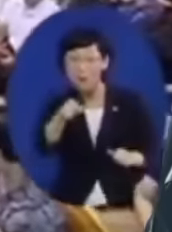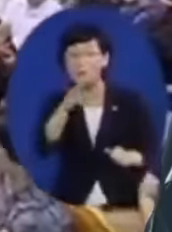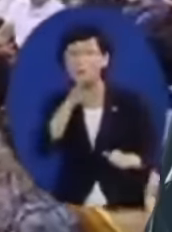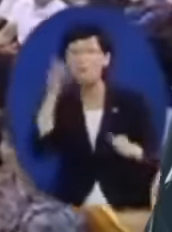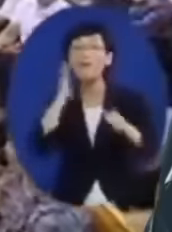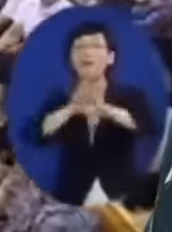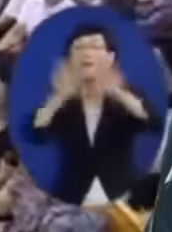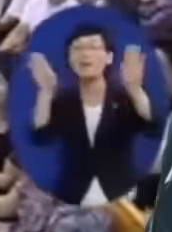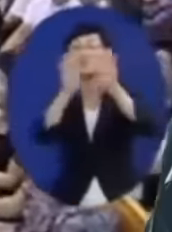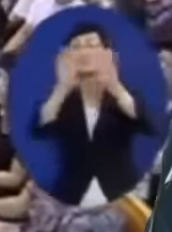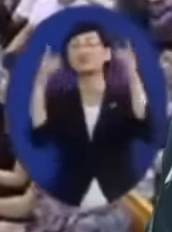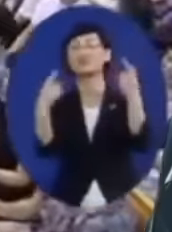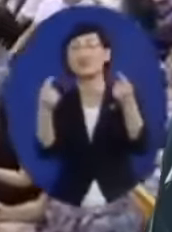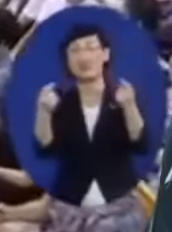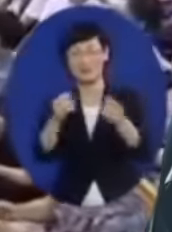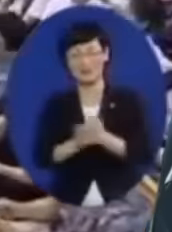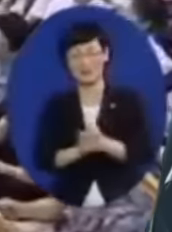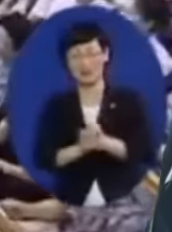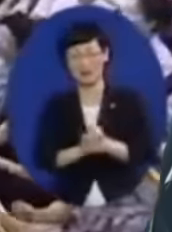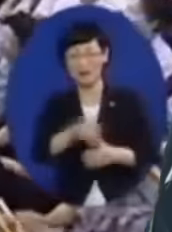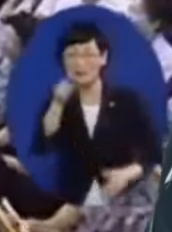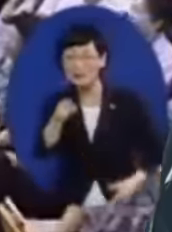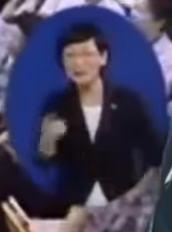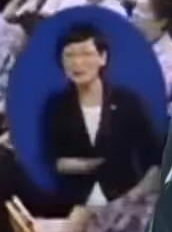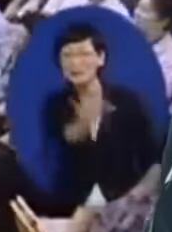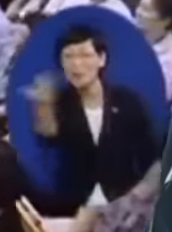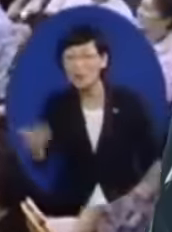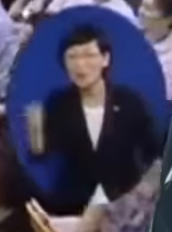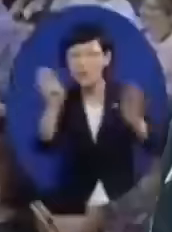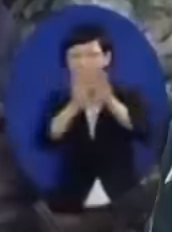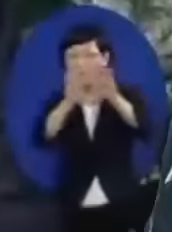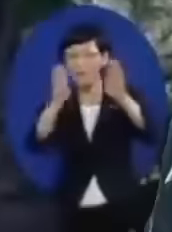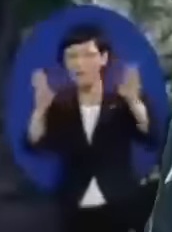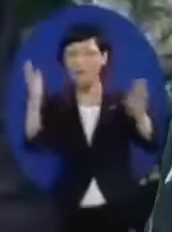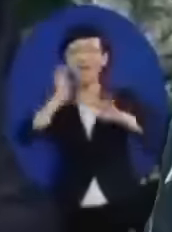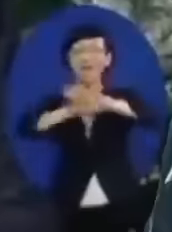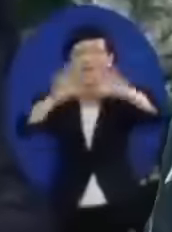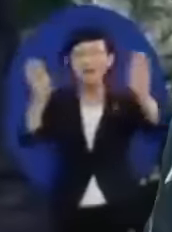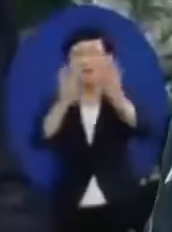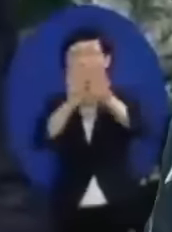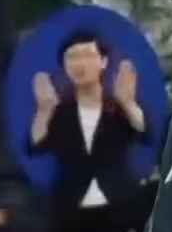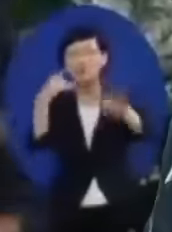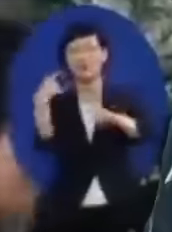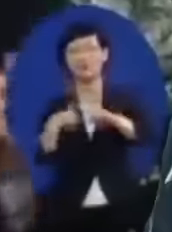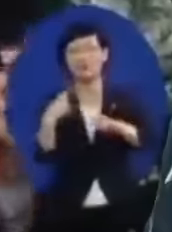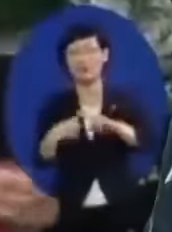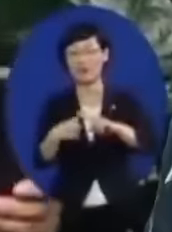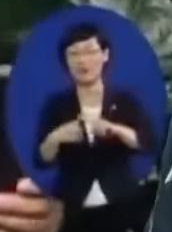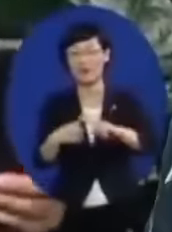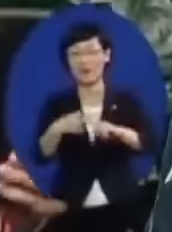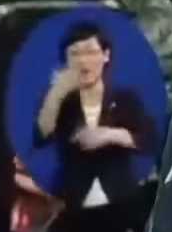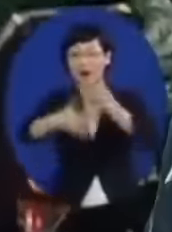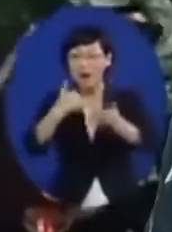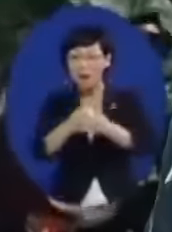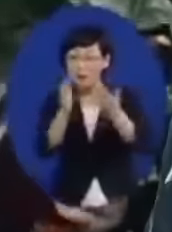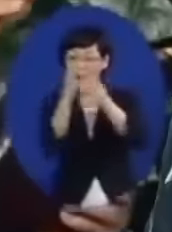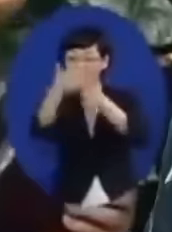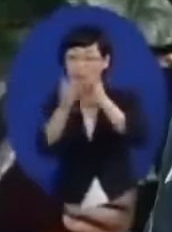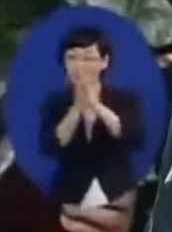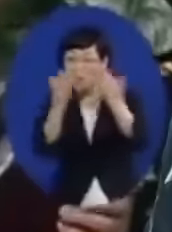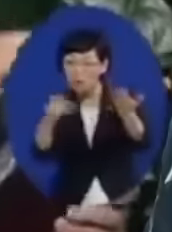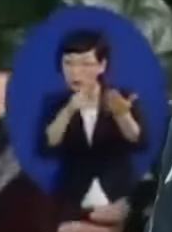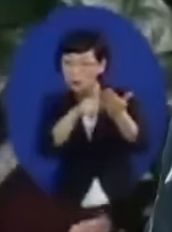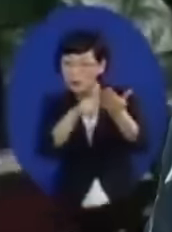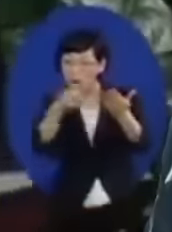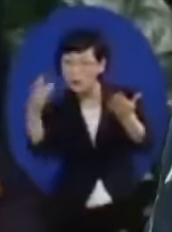문인 것입니다. 이것이 여러분에게 열려있는 하늘 문인 것입니다. 하나님은 이를 통해서